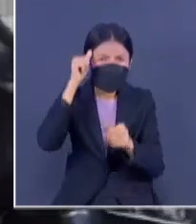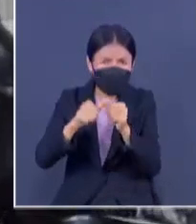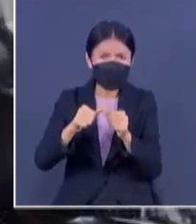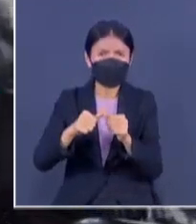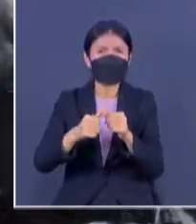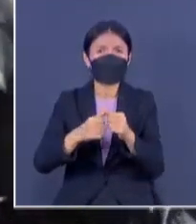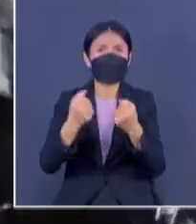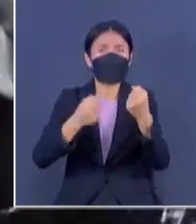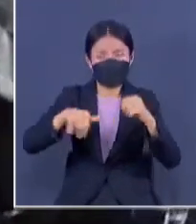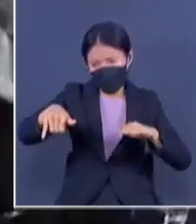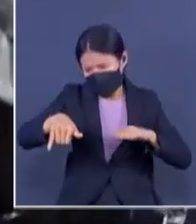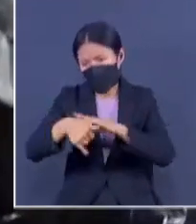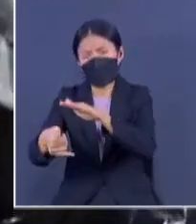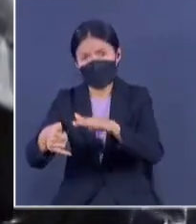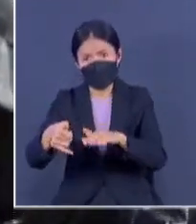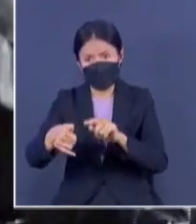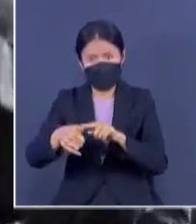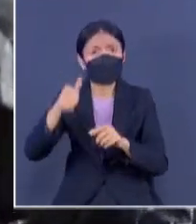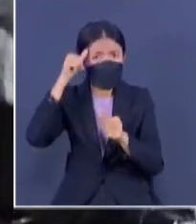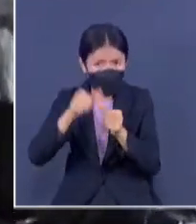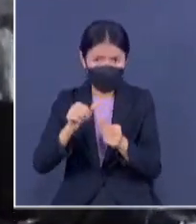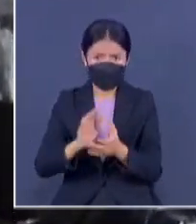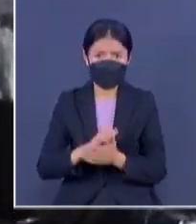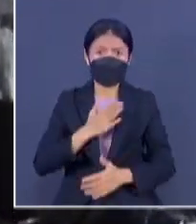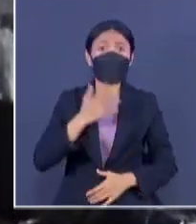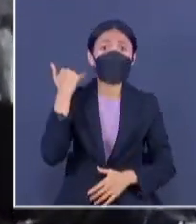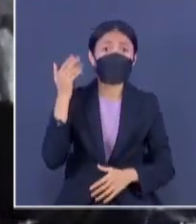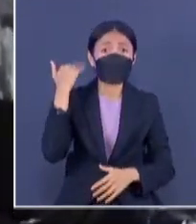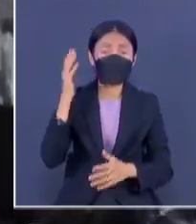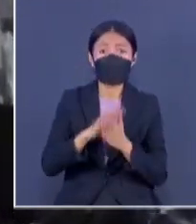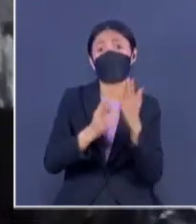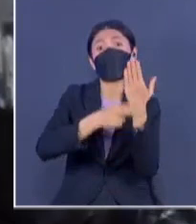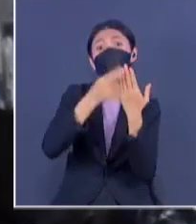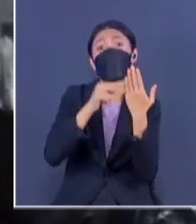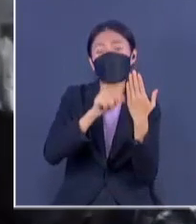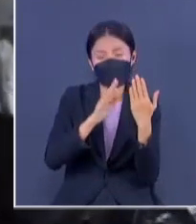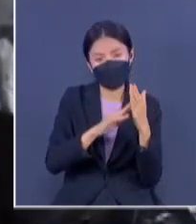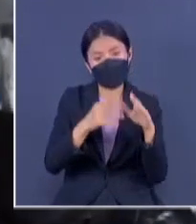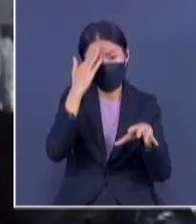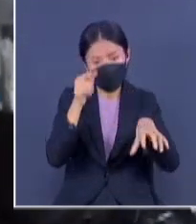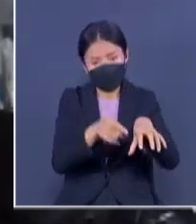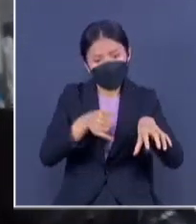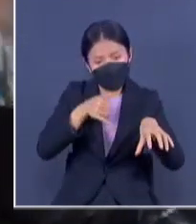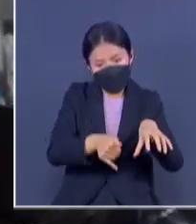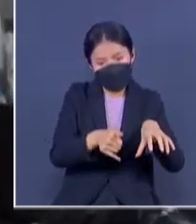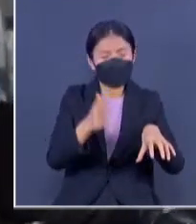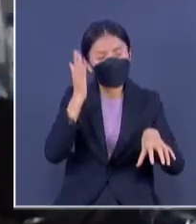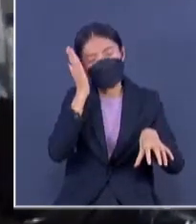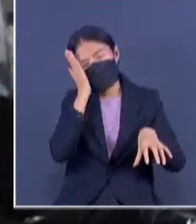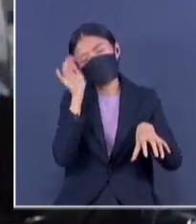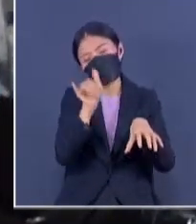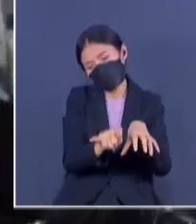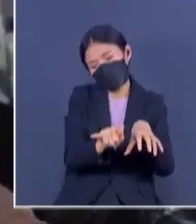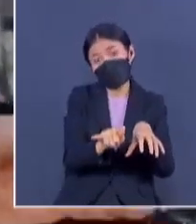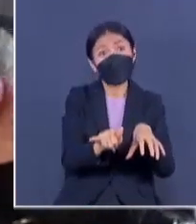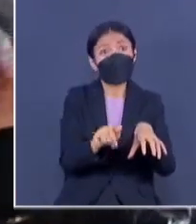ก่อนน่ะมันเคยนอนที่ทางขึ้นโรงแรมแล้วรถที่เขาออกจากโรงแรมอ่ะออกมาเหยียบมัน